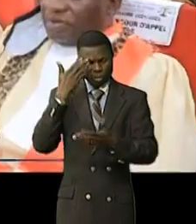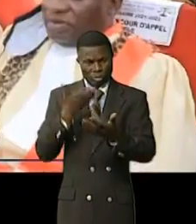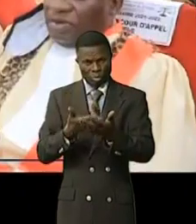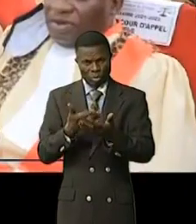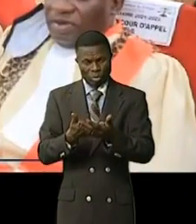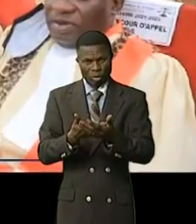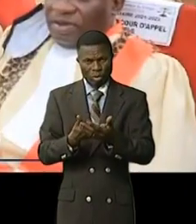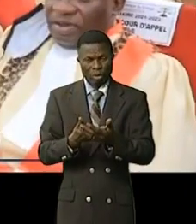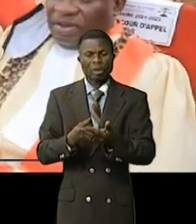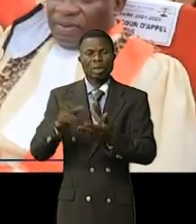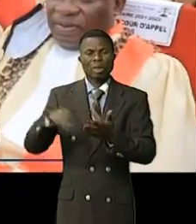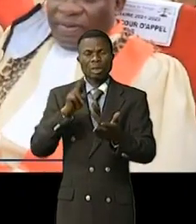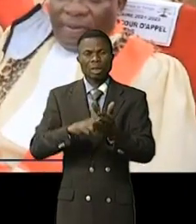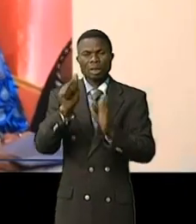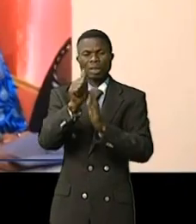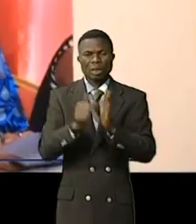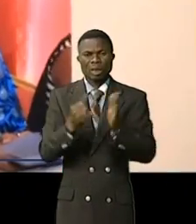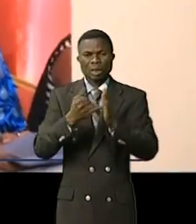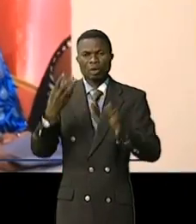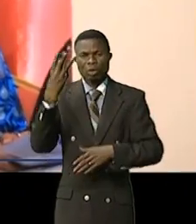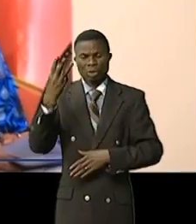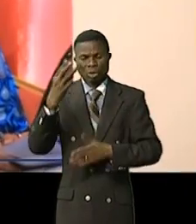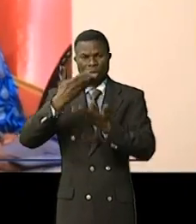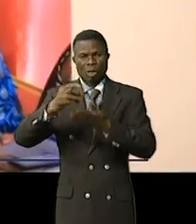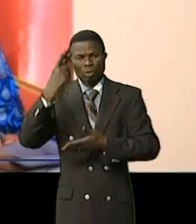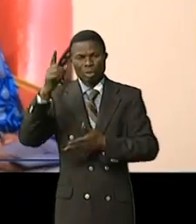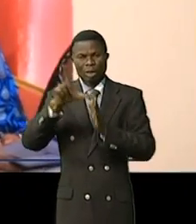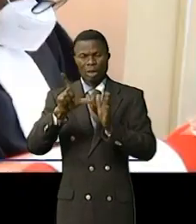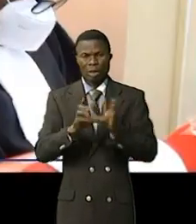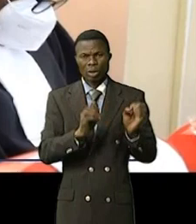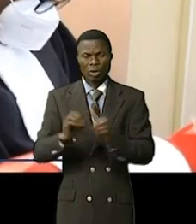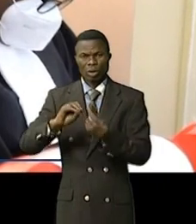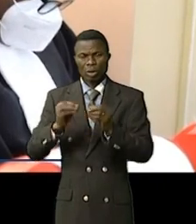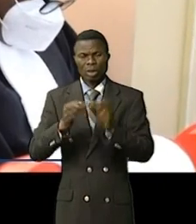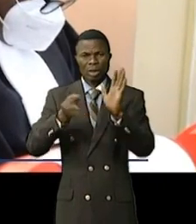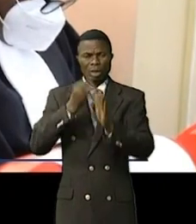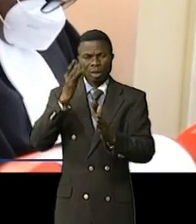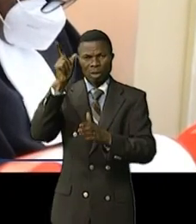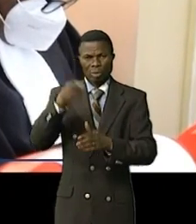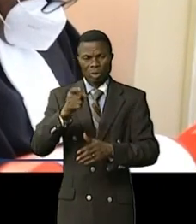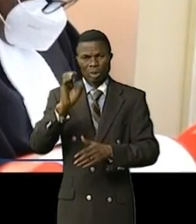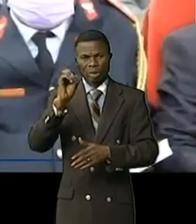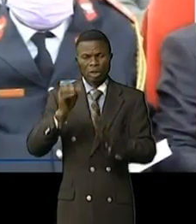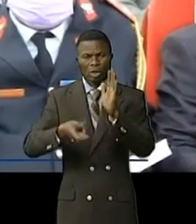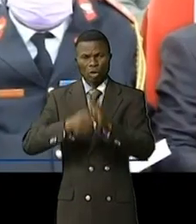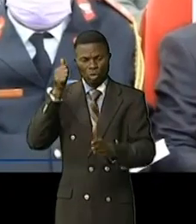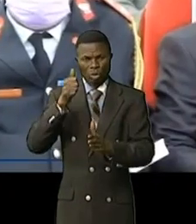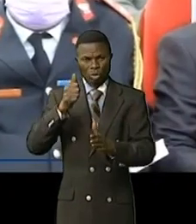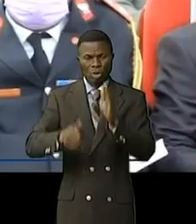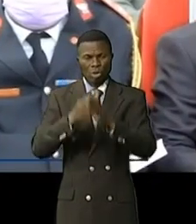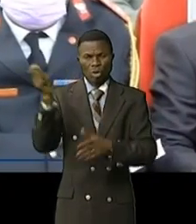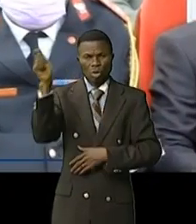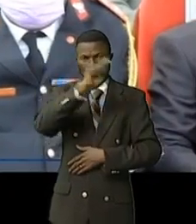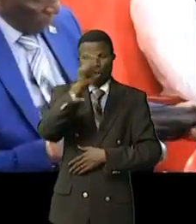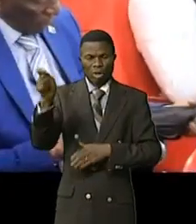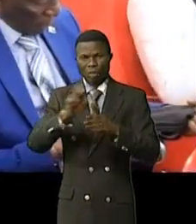devoir consigné de l'article 64 alinéa 1er de la loi organique numéro 13/011-B du 11 avril